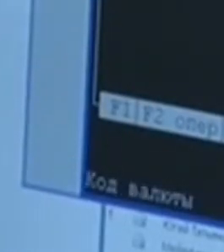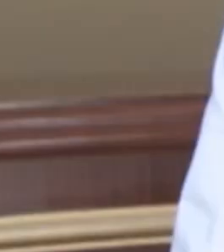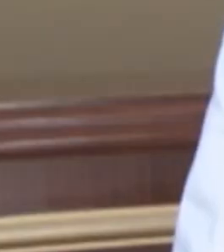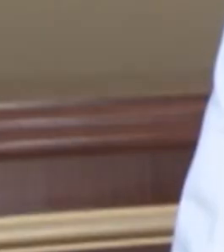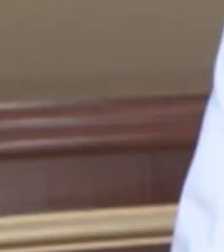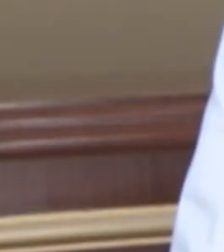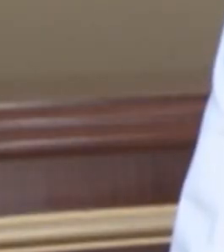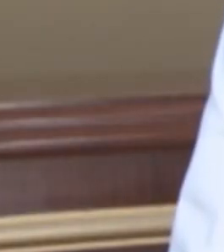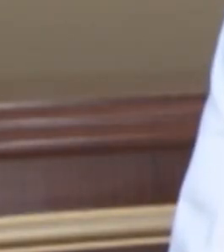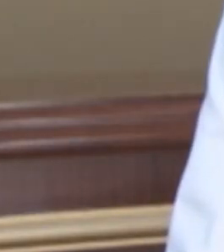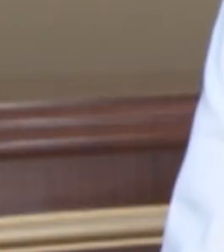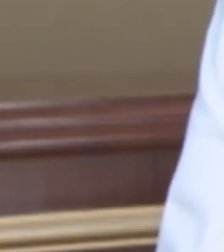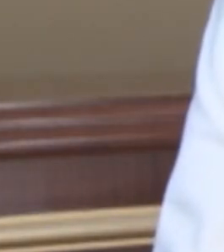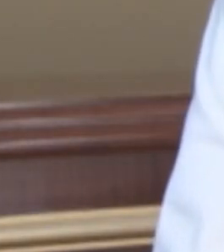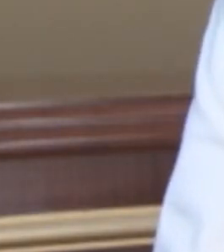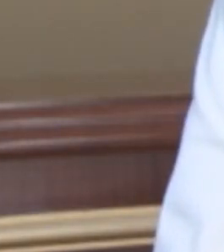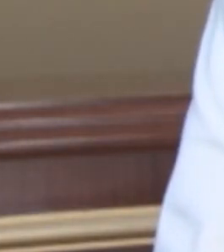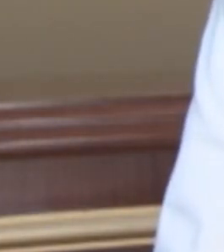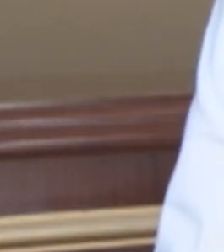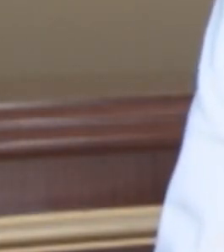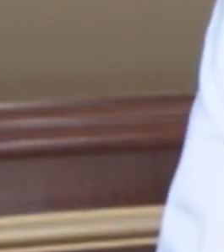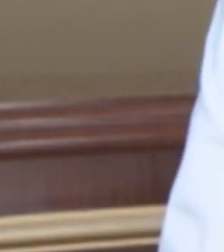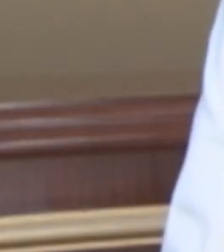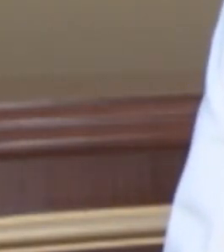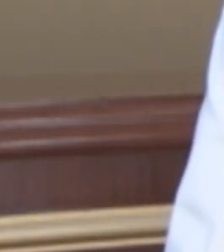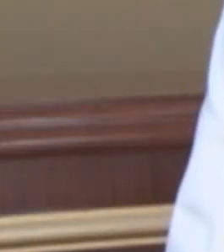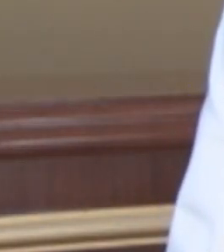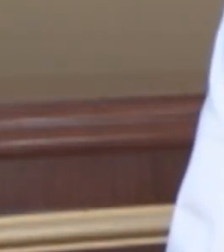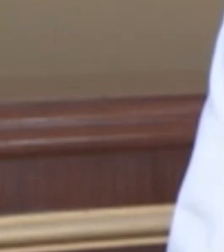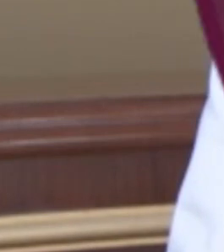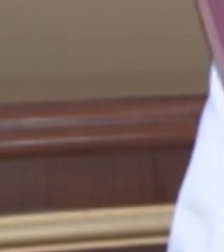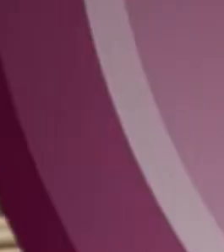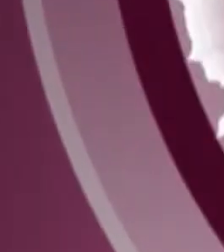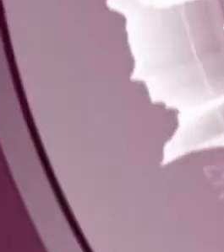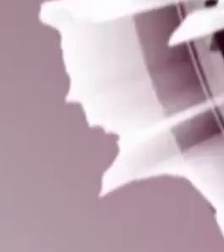избранники? Необходимо сейчас, учитывая высокую закредитованность населения.